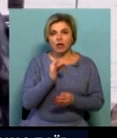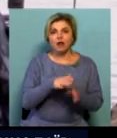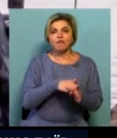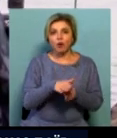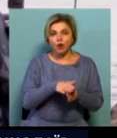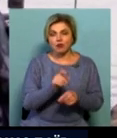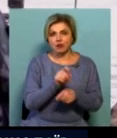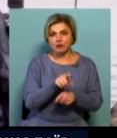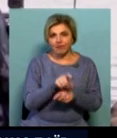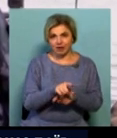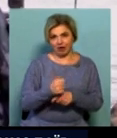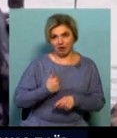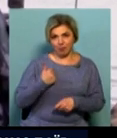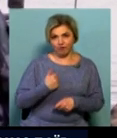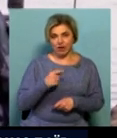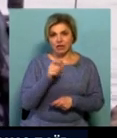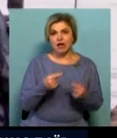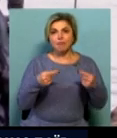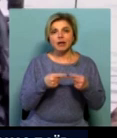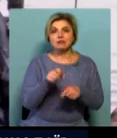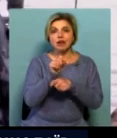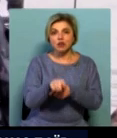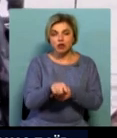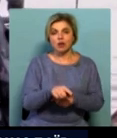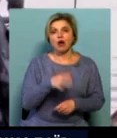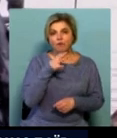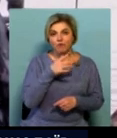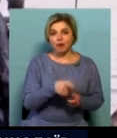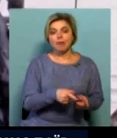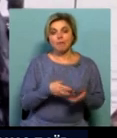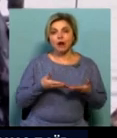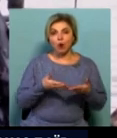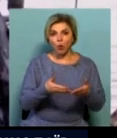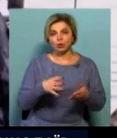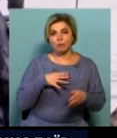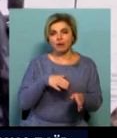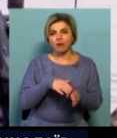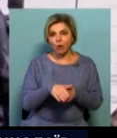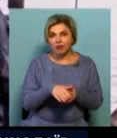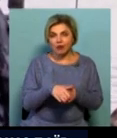бойових завдань за призначенням. Під час переходу було виконано